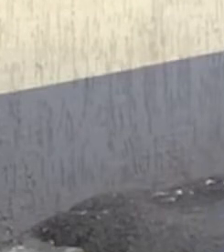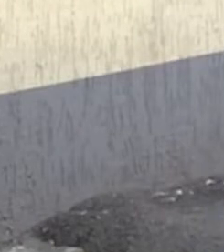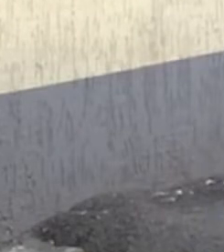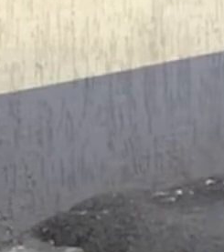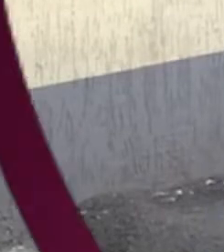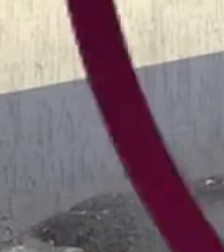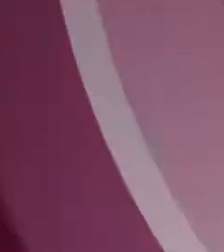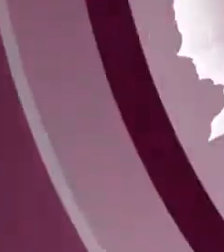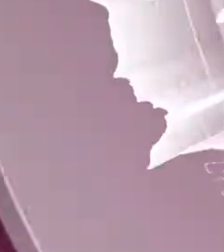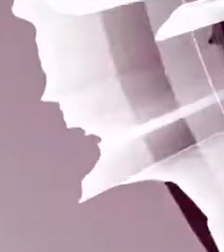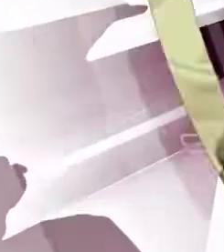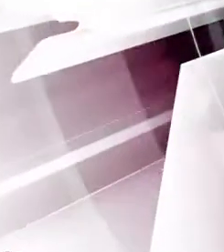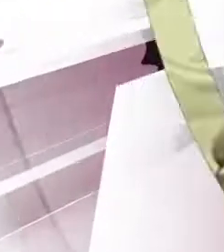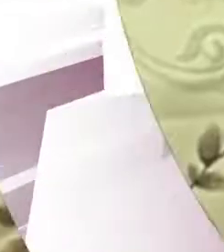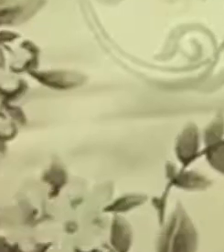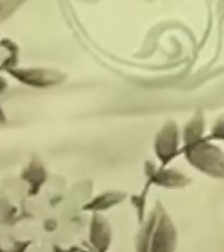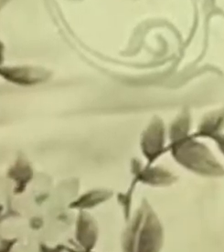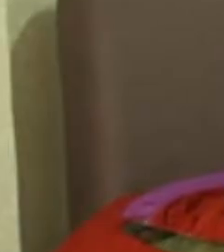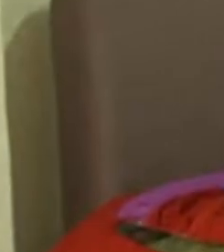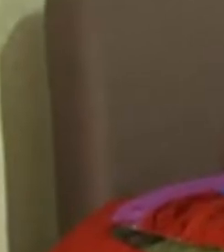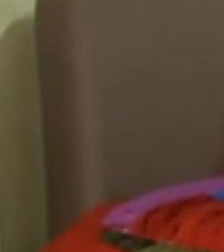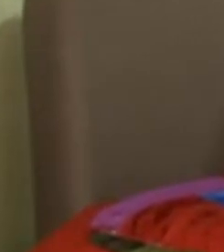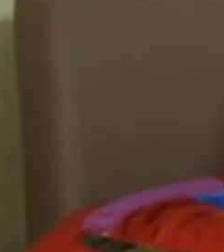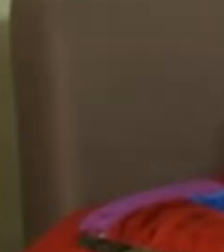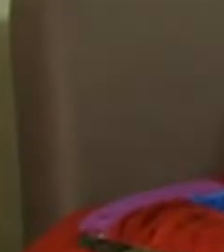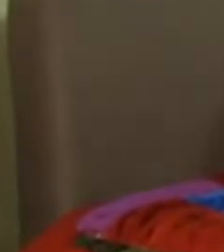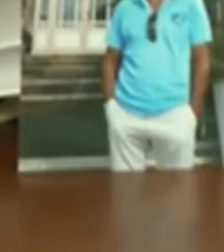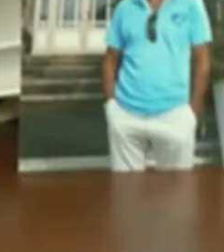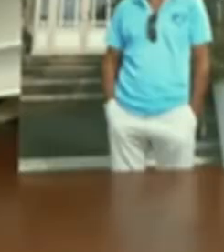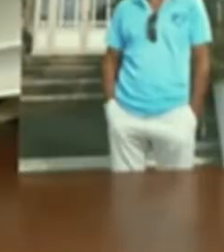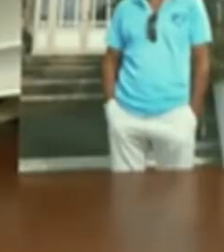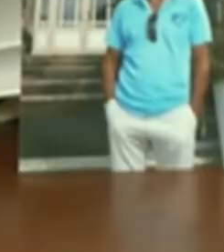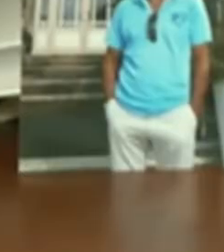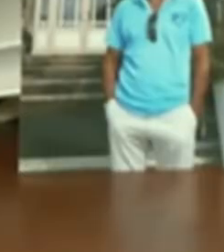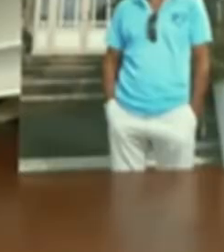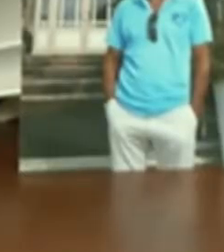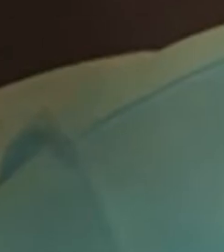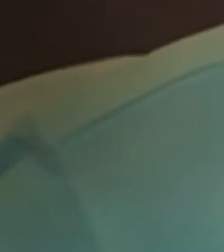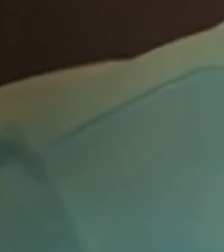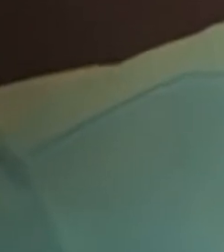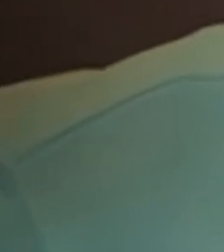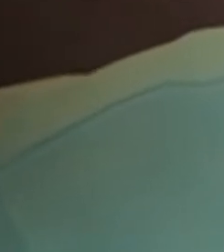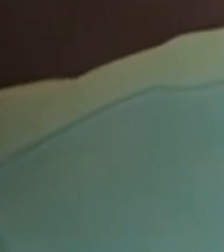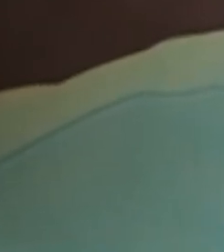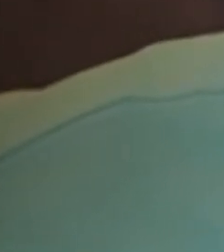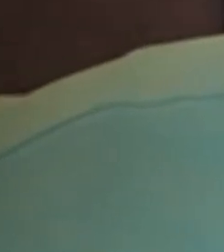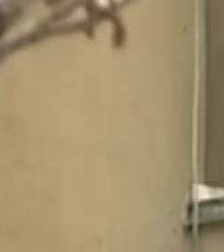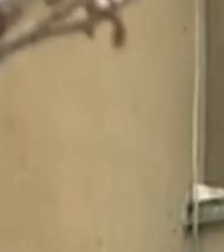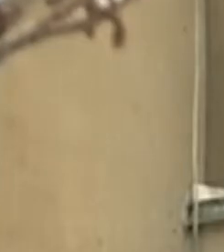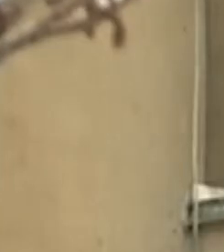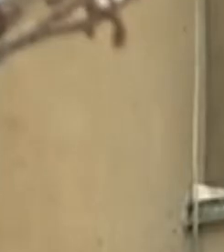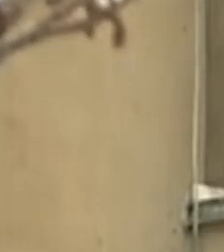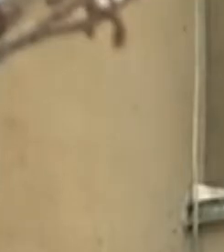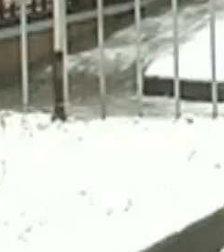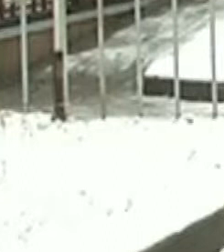подготовлены были, может быть. Родственники погибшего во время январских беспорядков мужчины требуют справедливости. Что известно спустя месяц